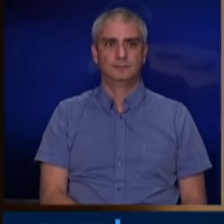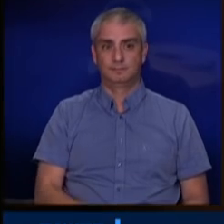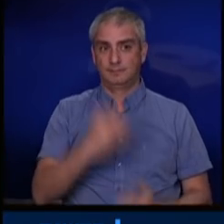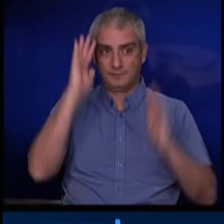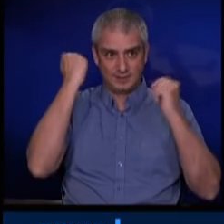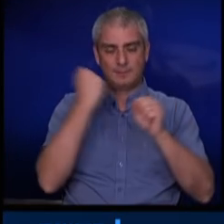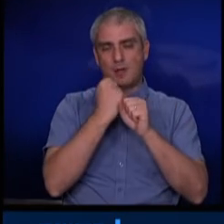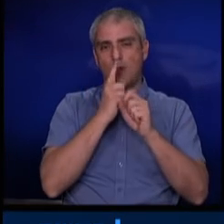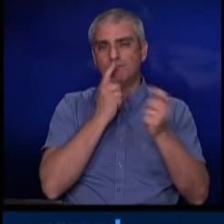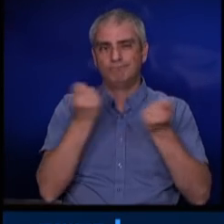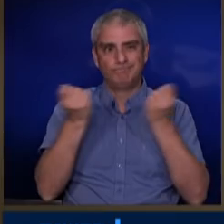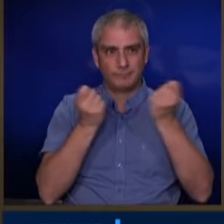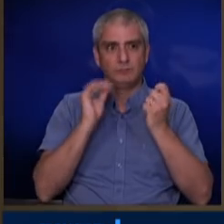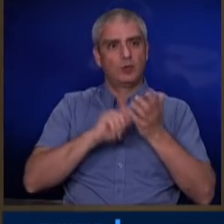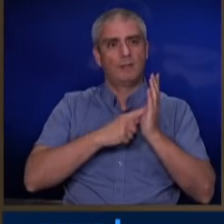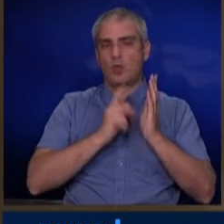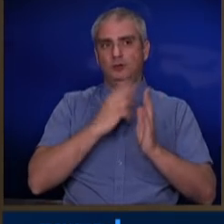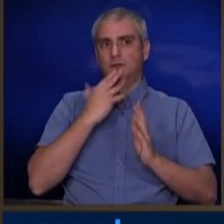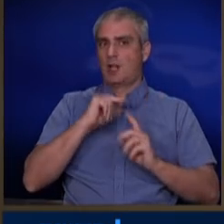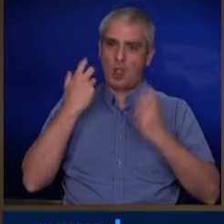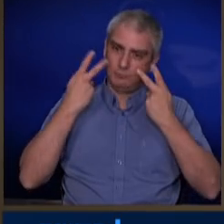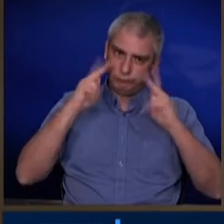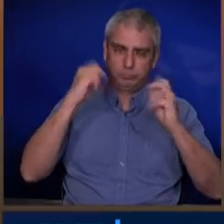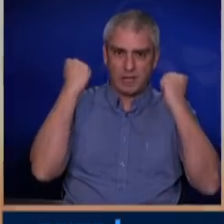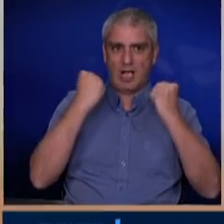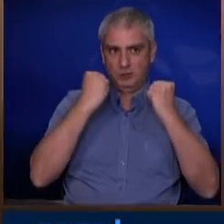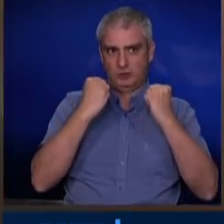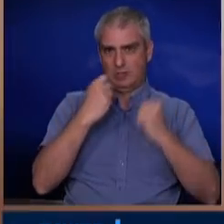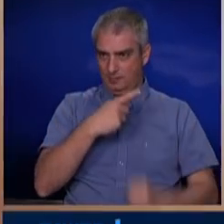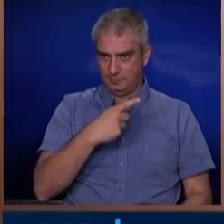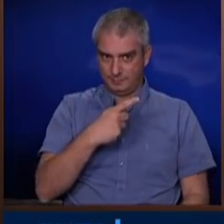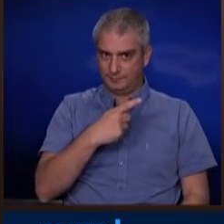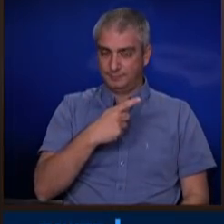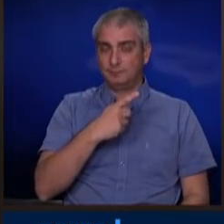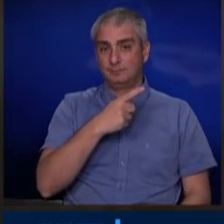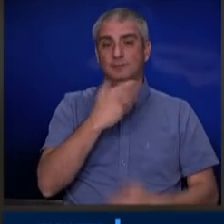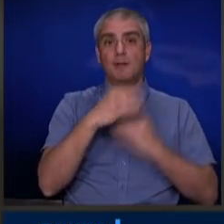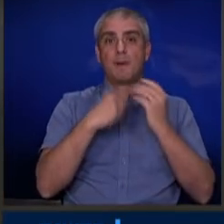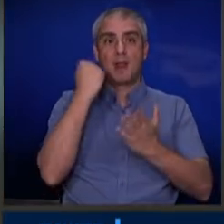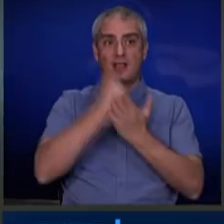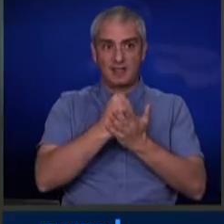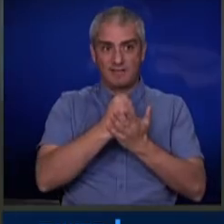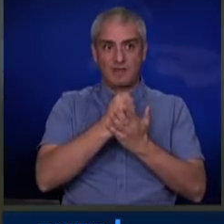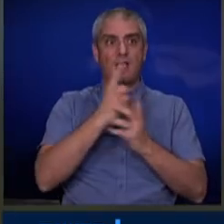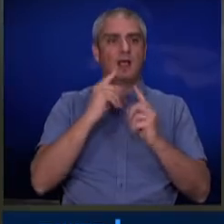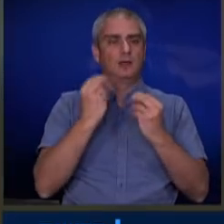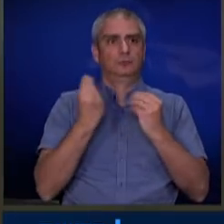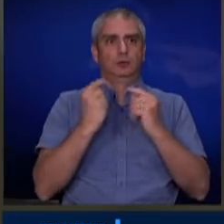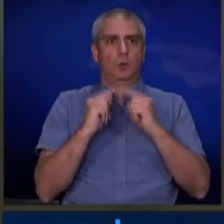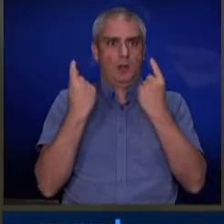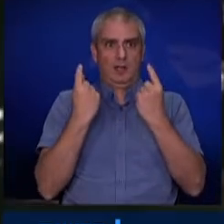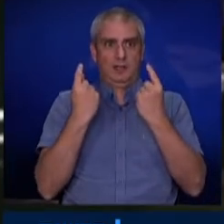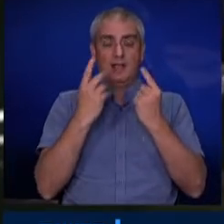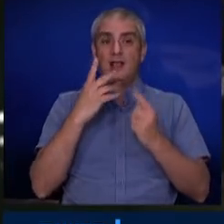המצרים פעלו מאחורי הקלעים במטרה למנוע תגובה קשה הרבה יותר מצד ישראל. במהלך התקיפה גם התרחש אירוע חריג